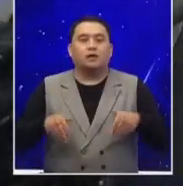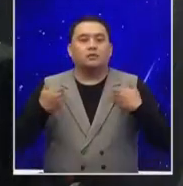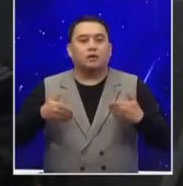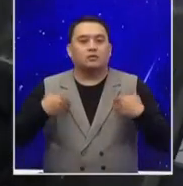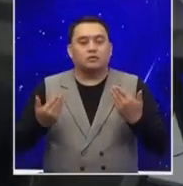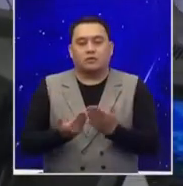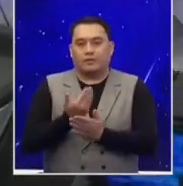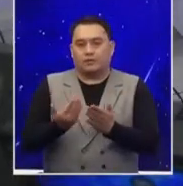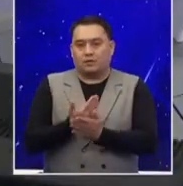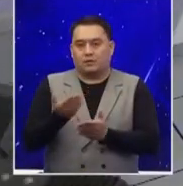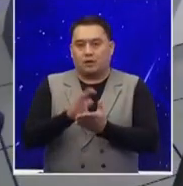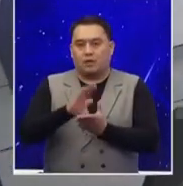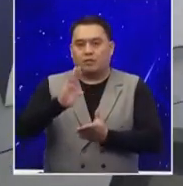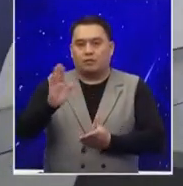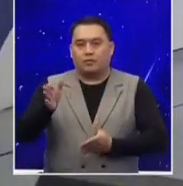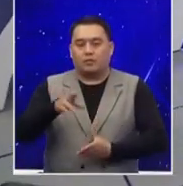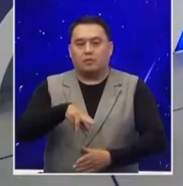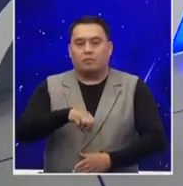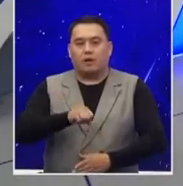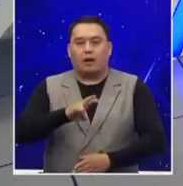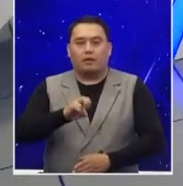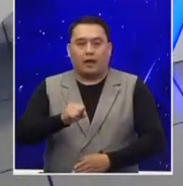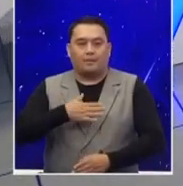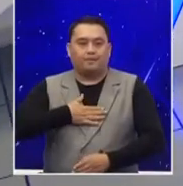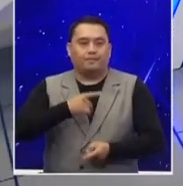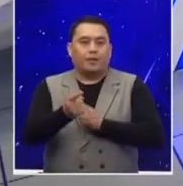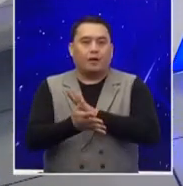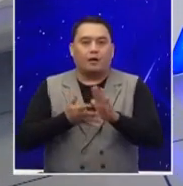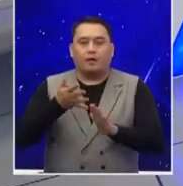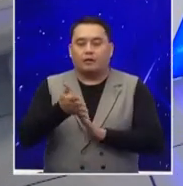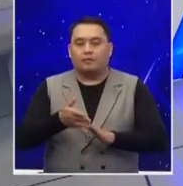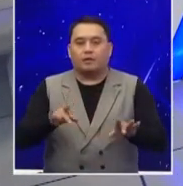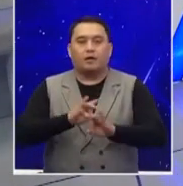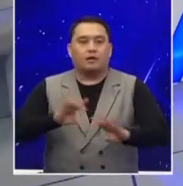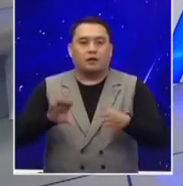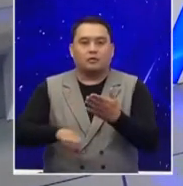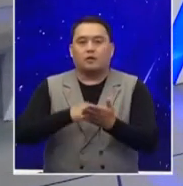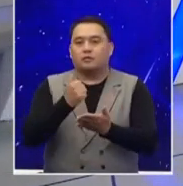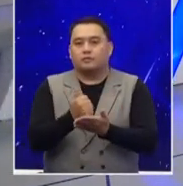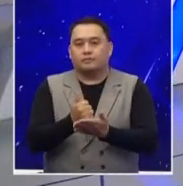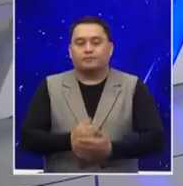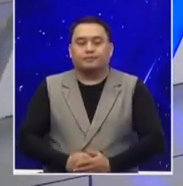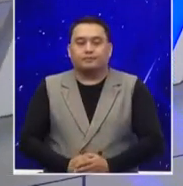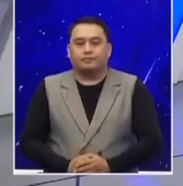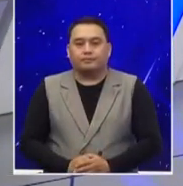Здравствуйте, вы смотрите новости на телеканале ЖТСУ. С вами Панау Симбекова. Сурдоперевод Марата Шумабекова. Сегодня в